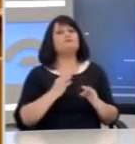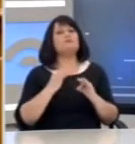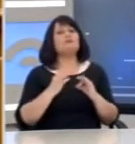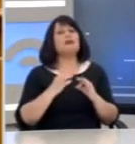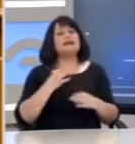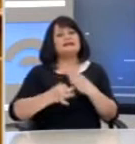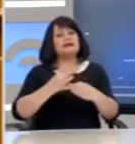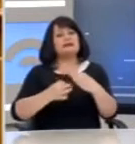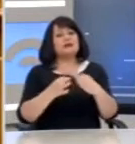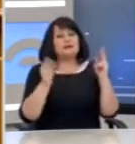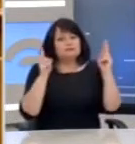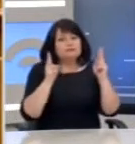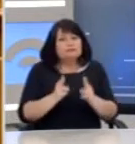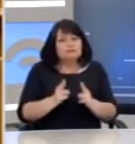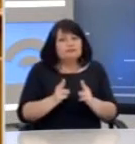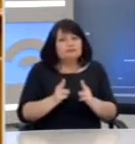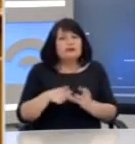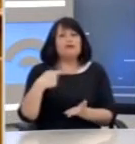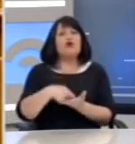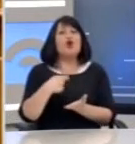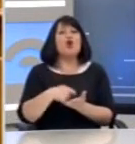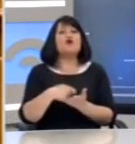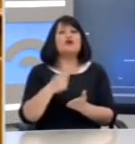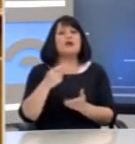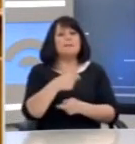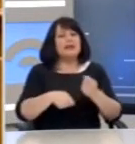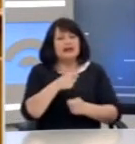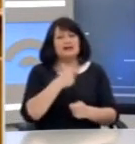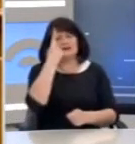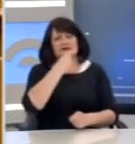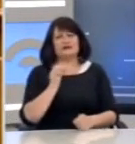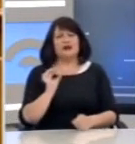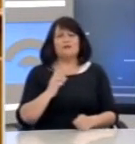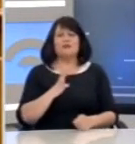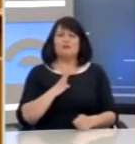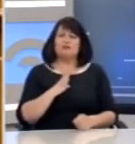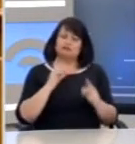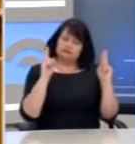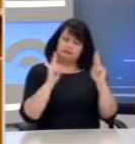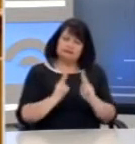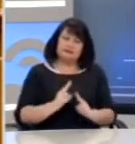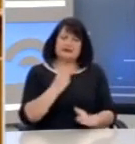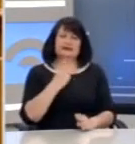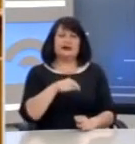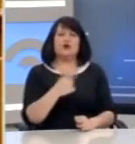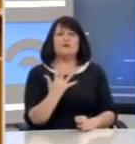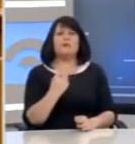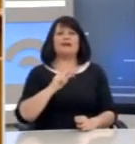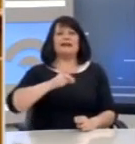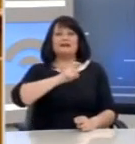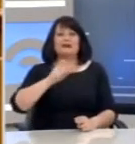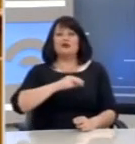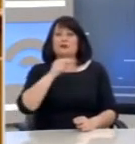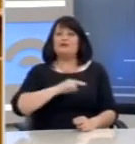μείωση της φορολογίας φυσικών προσώπων, επιχειρήσεων και περιουσίας, αθροιστικά κατά 3,5 δις έως